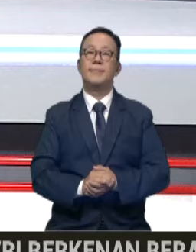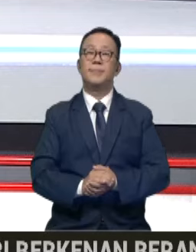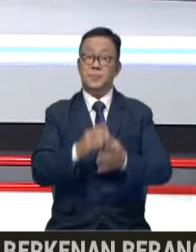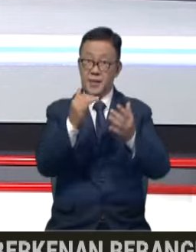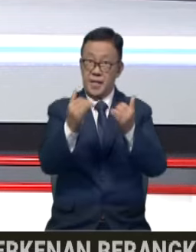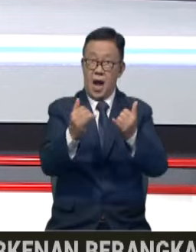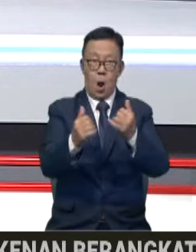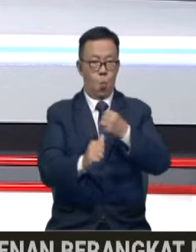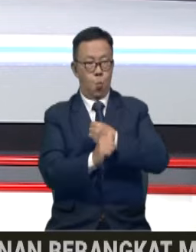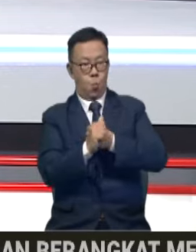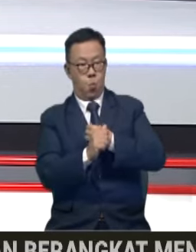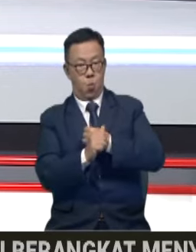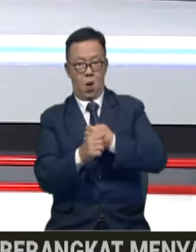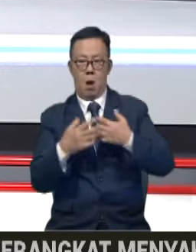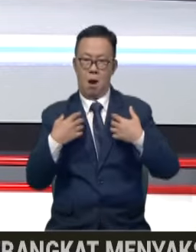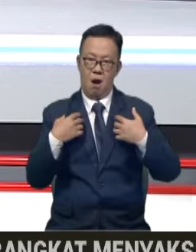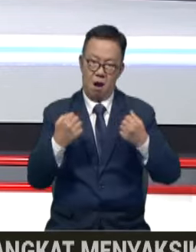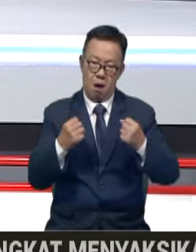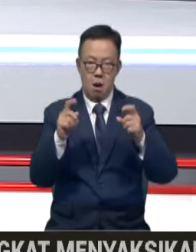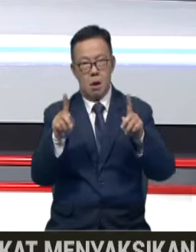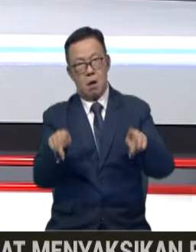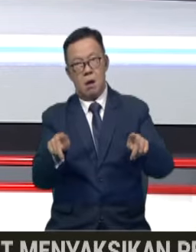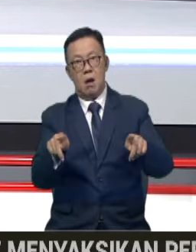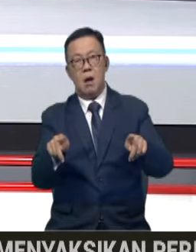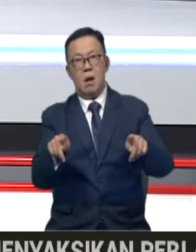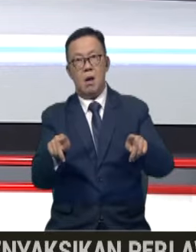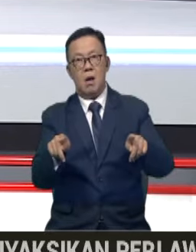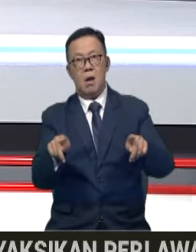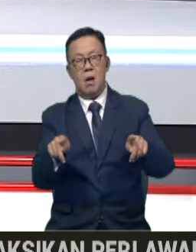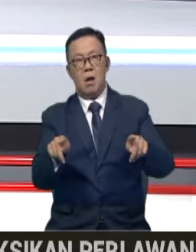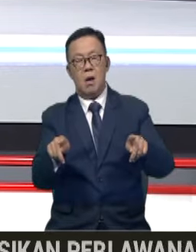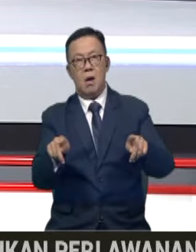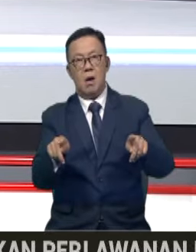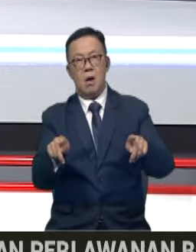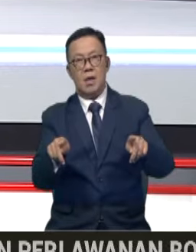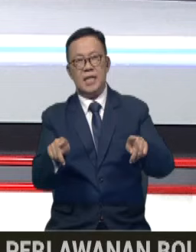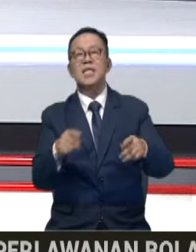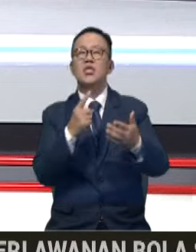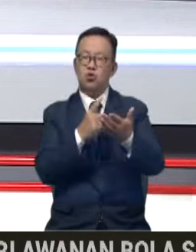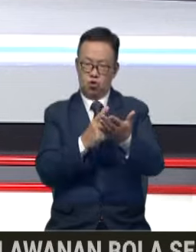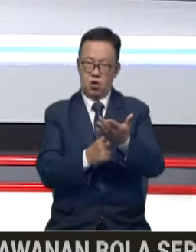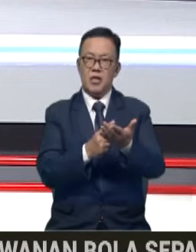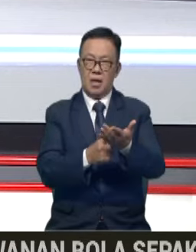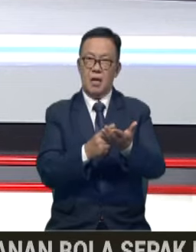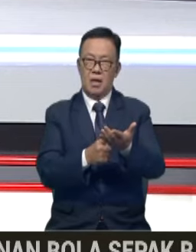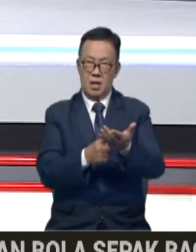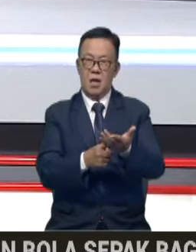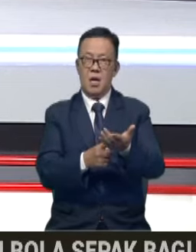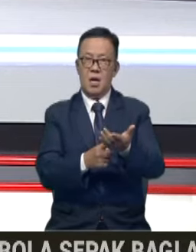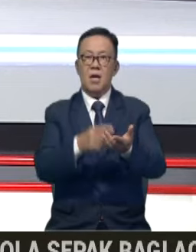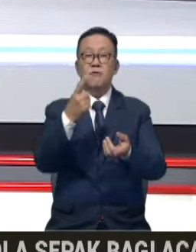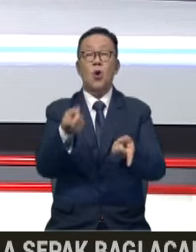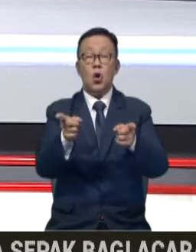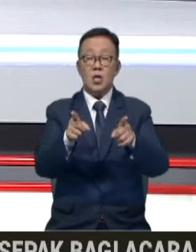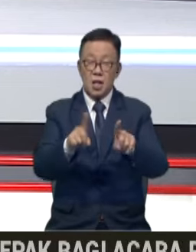Pengurusan risiko kesihatan pekerjaan dan pencegahan tekanan atau burnout antara yang disentuh semasa sesi persidangan keselamatan